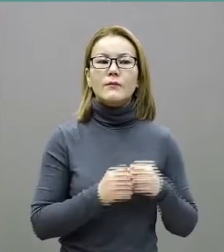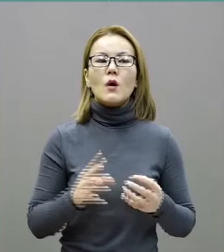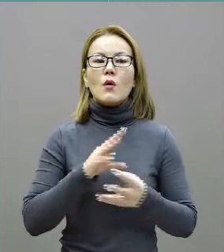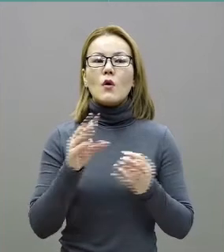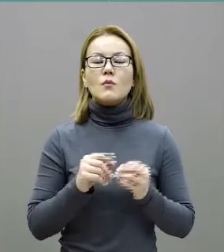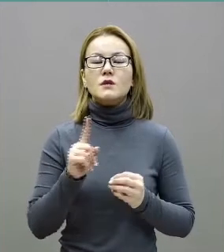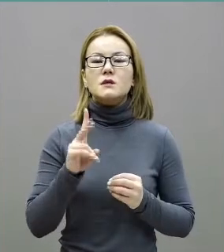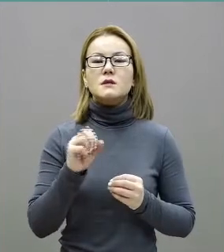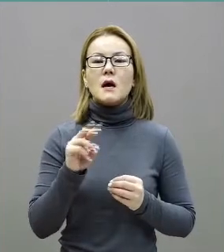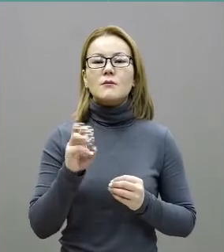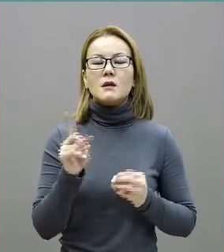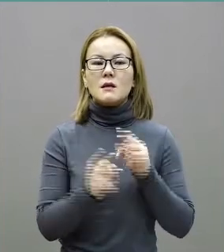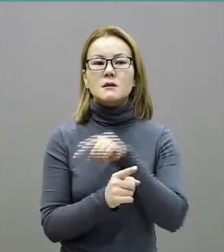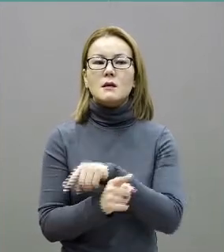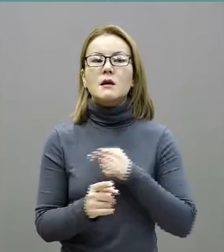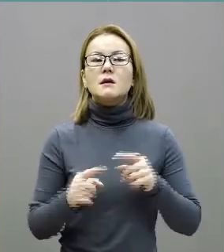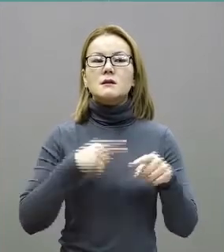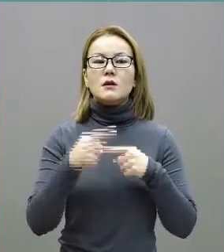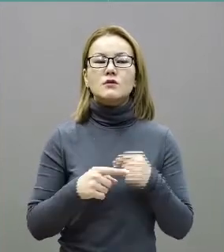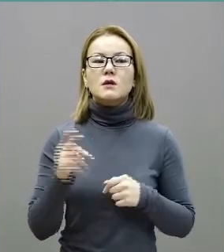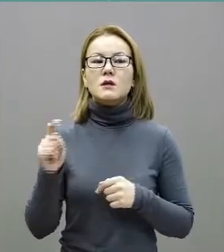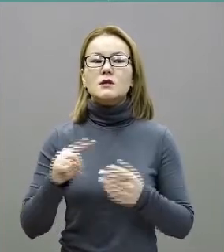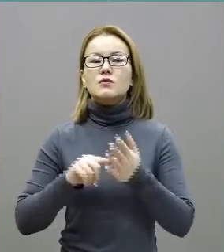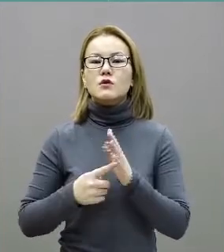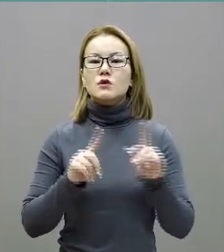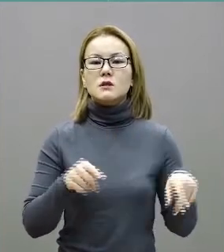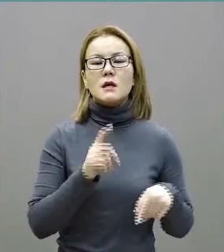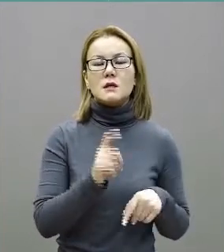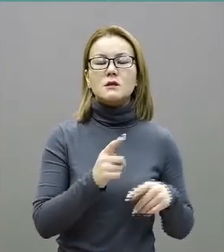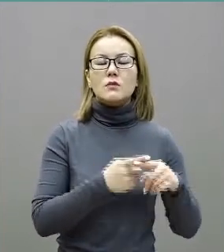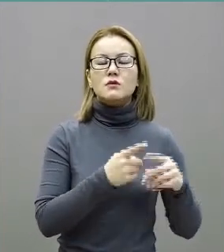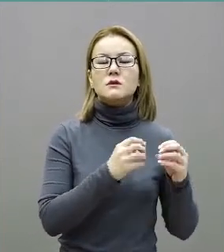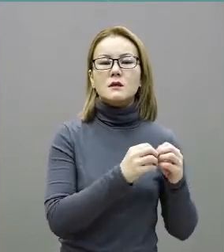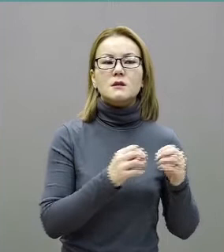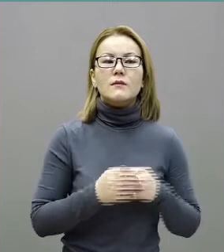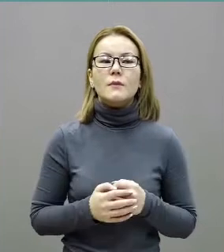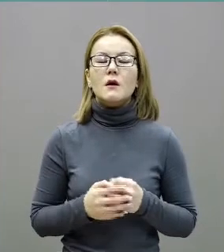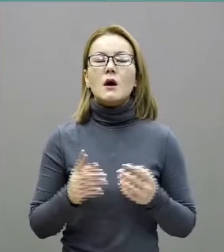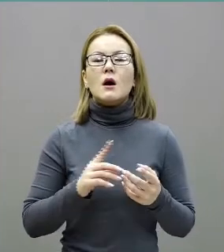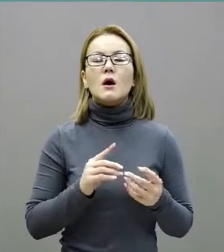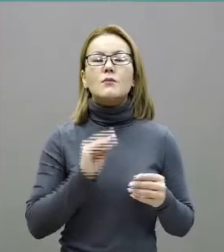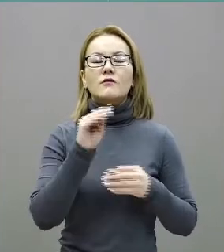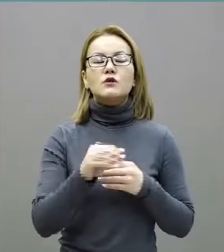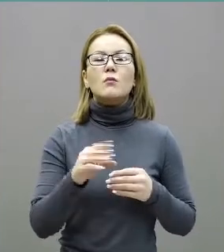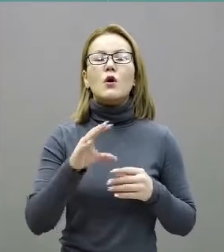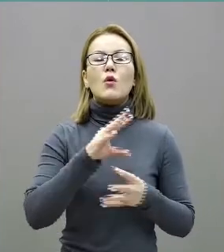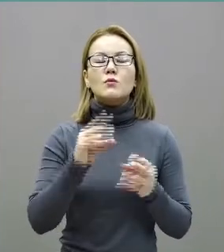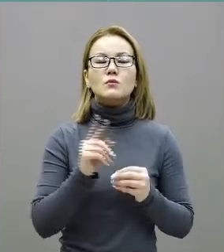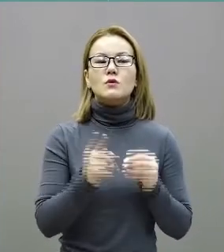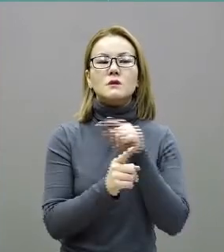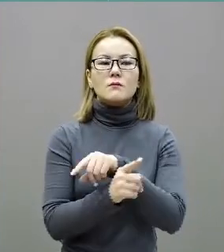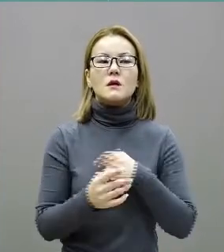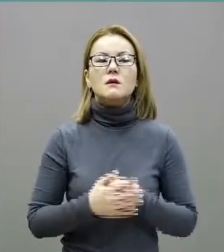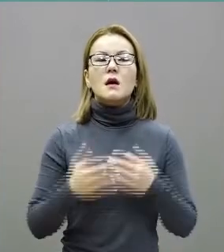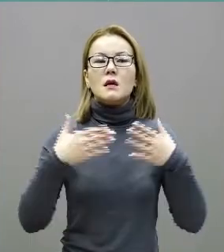общим знаменателем выступает следующее выражение x умножить на x 10 приведем к общему знаменателю